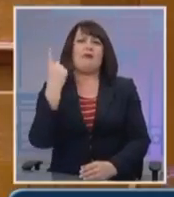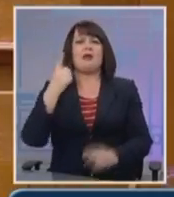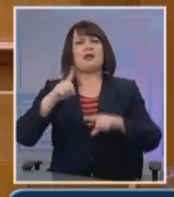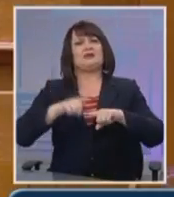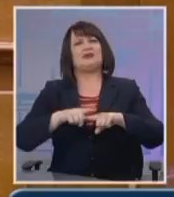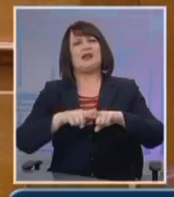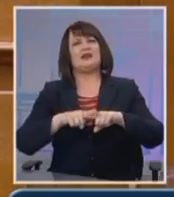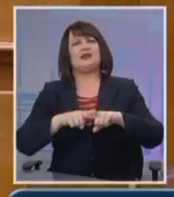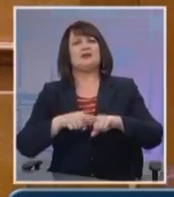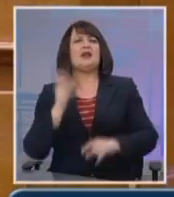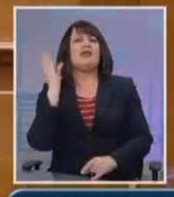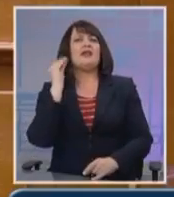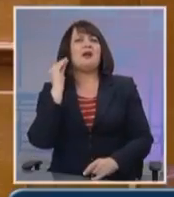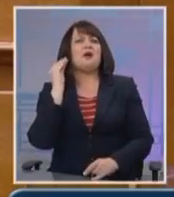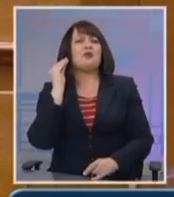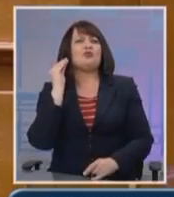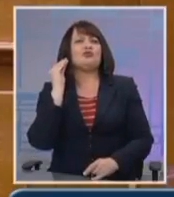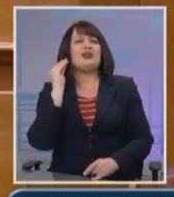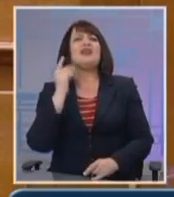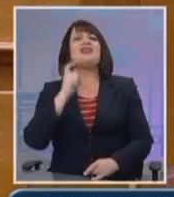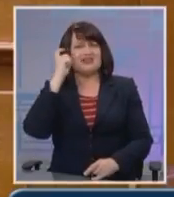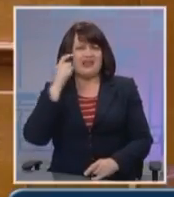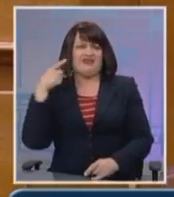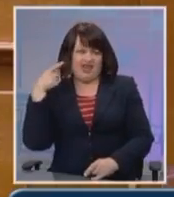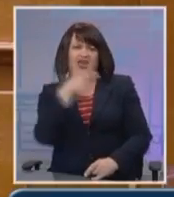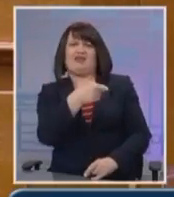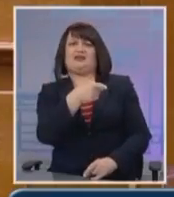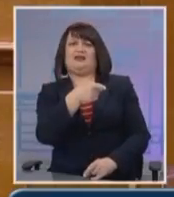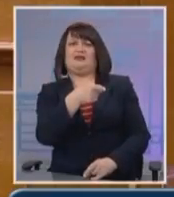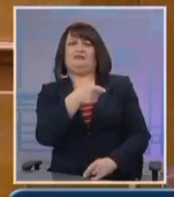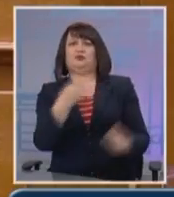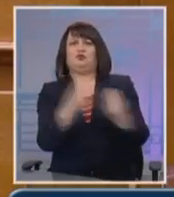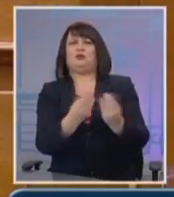οποίος άκουσε αυτή την αποστροφή και το μυαλό του δεν πήγε κατευθείαν σε εσάς.